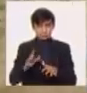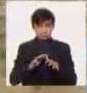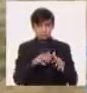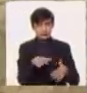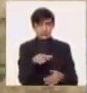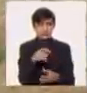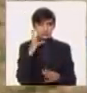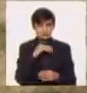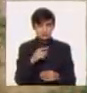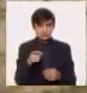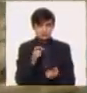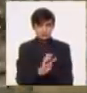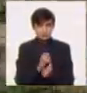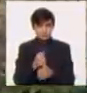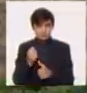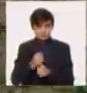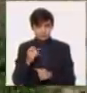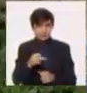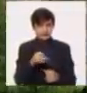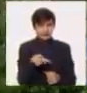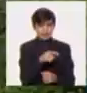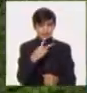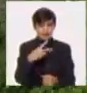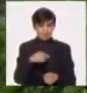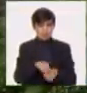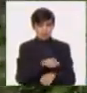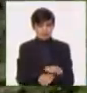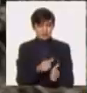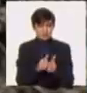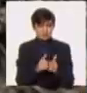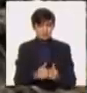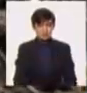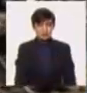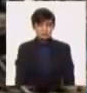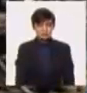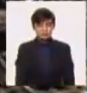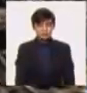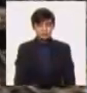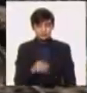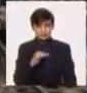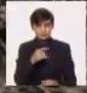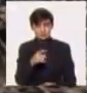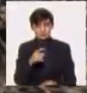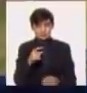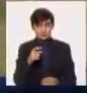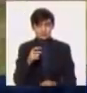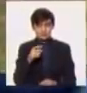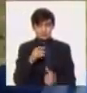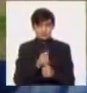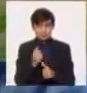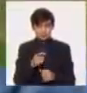Өзеннің мен мына боқтың арасы 20 метр. Мына жерге мына боқ мына сыңып жатыр